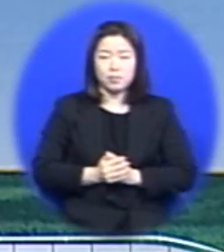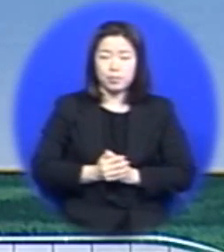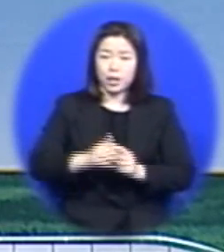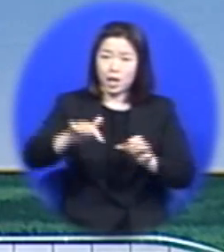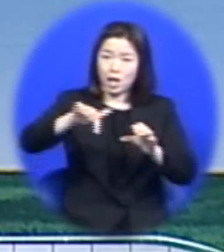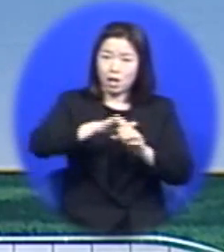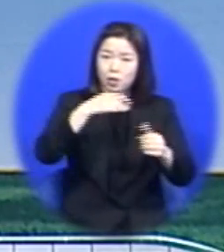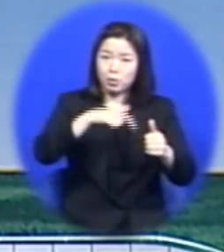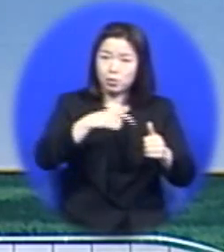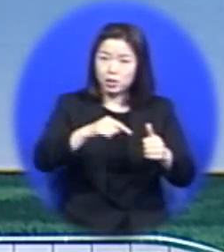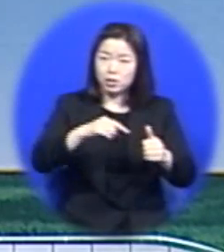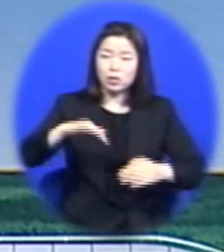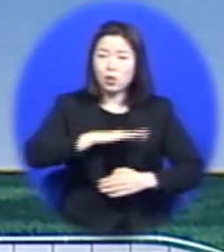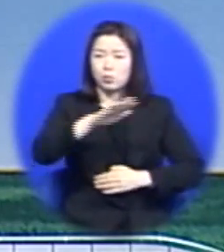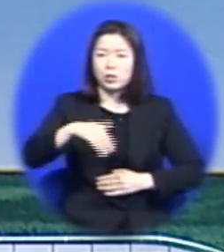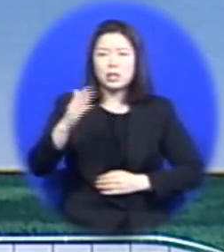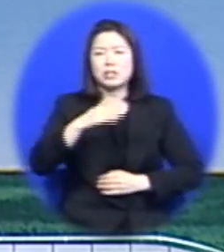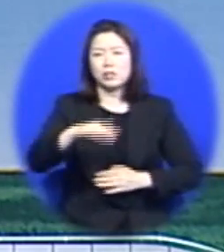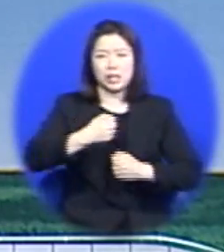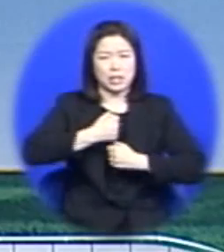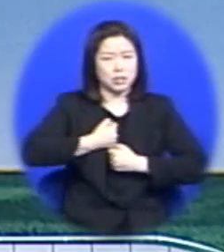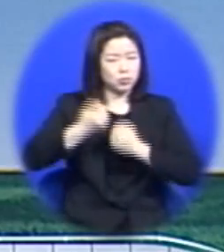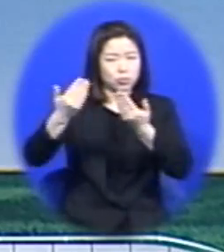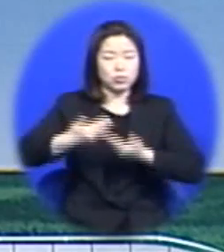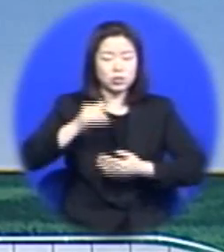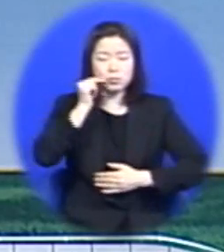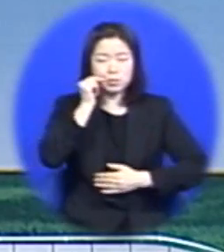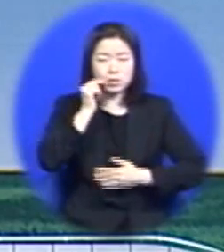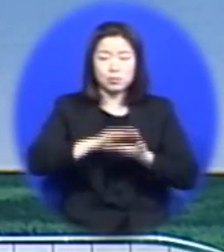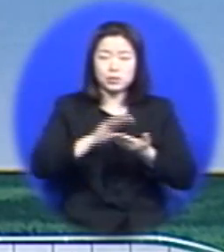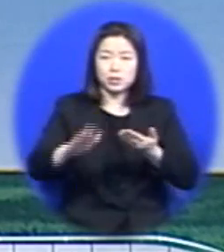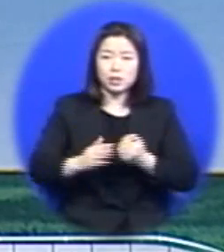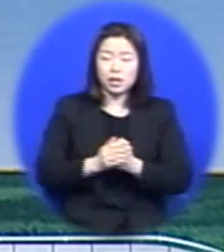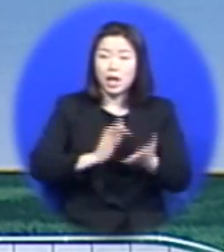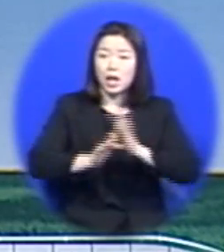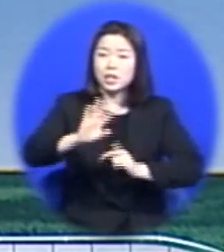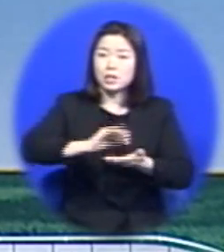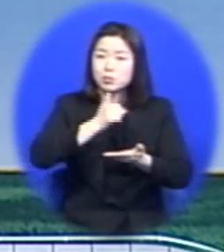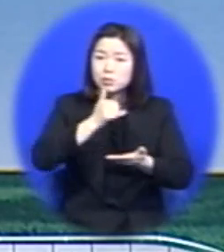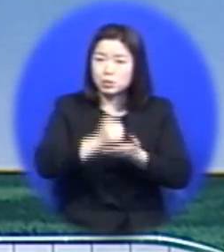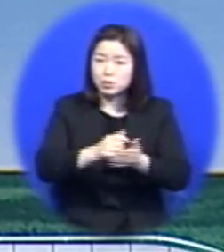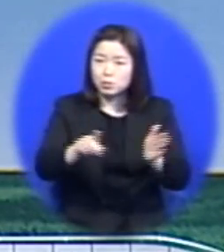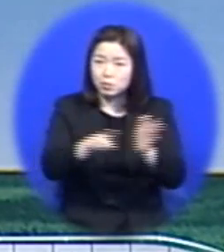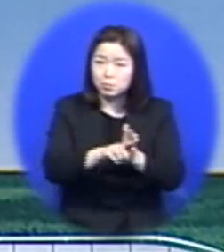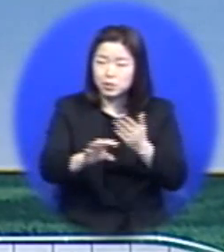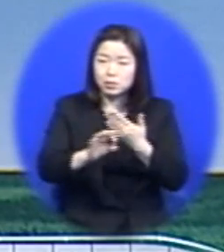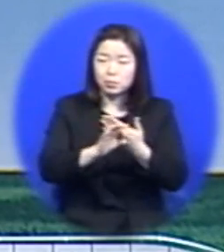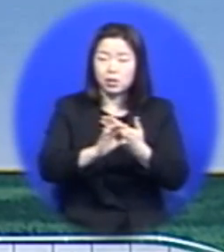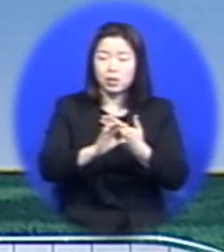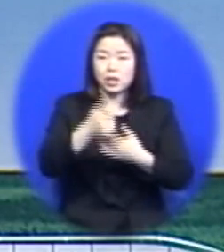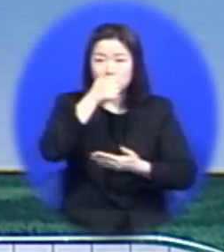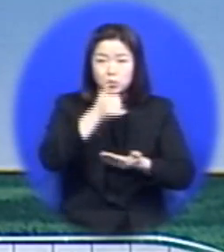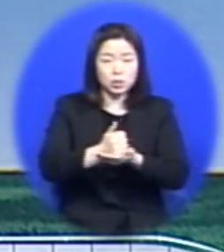교리는 절대로 우리를 지켜주지 못해요. 여러분, 예수 믿으면 죄에 안 짓게 되는 줄